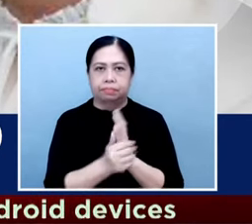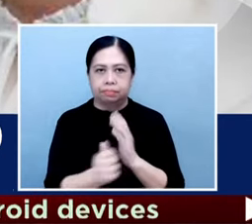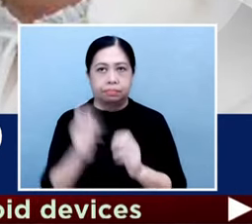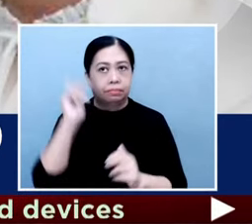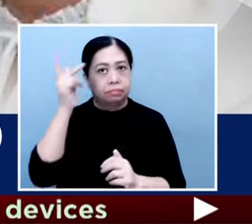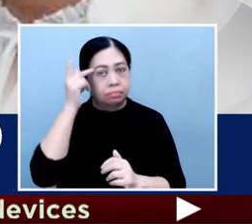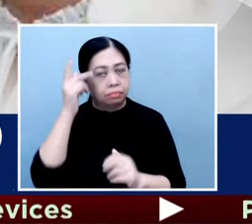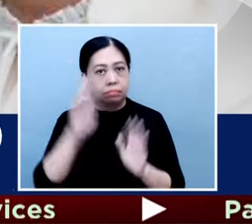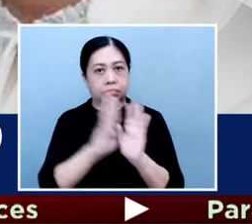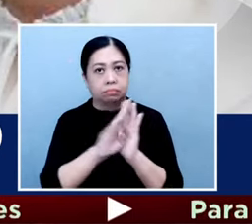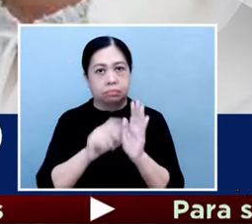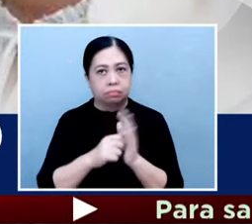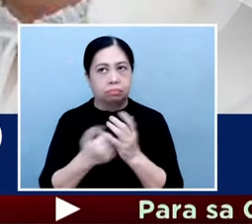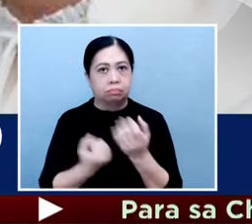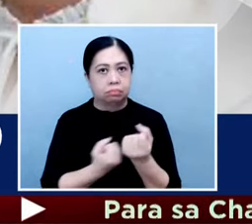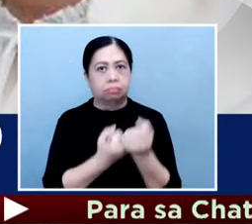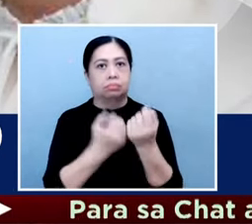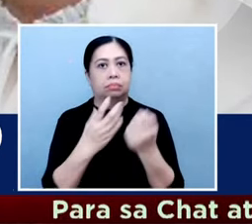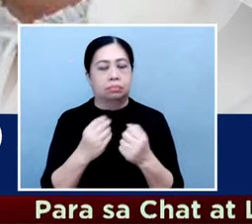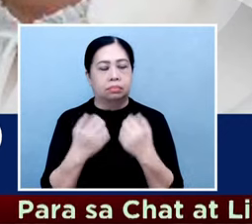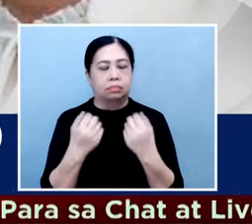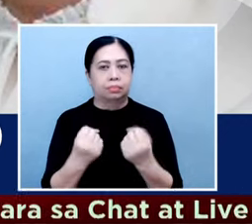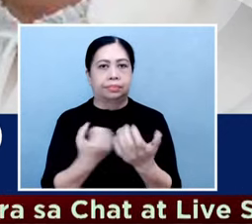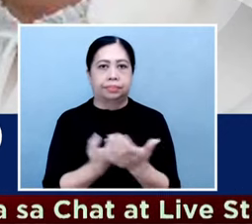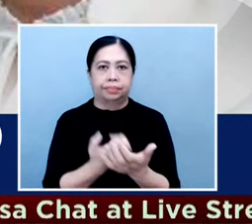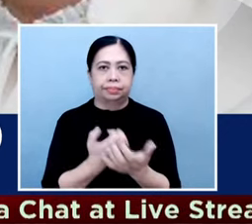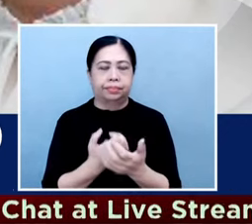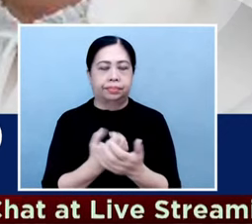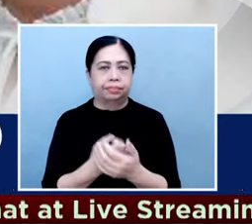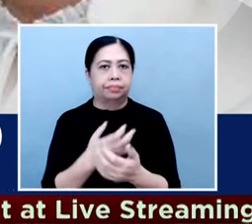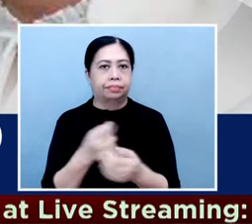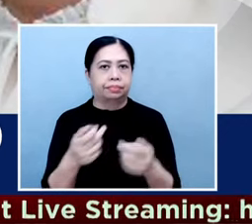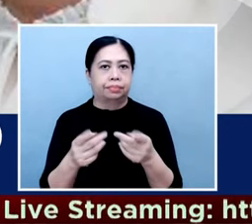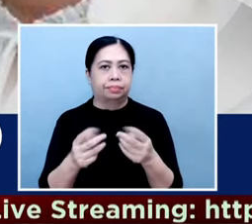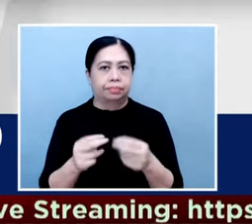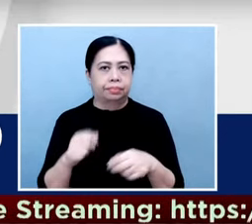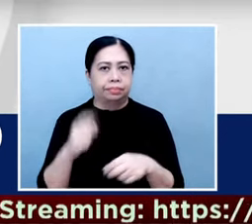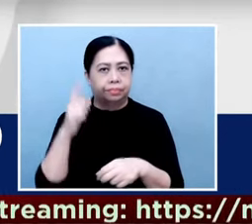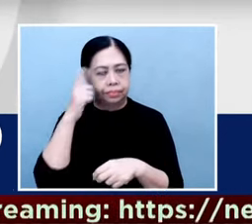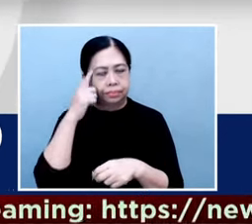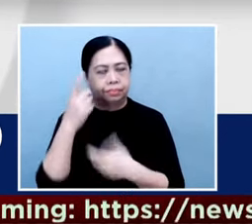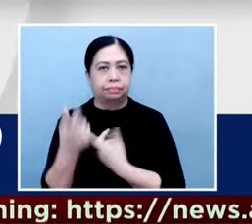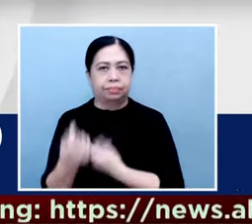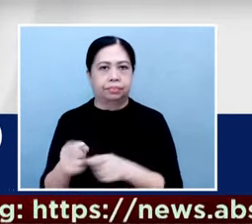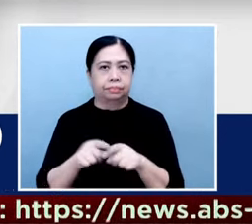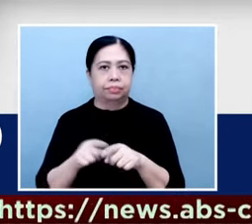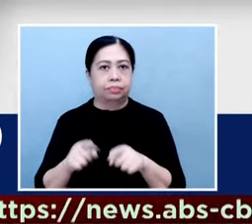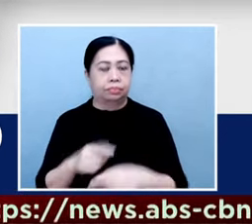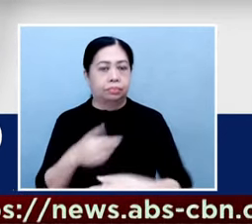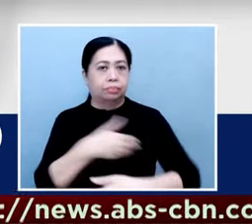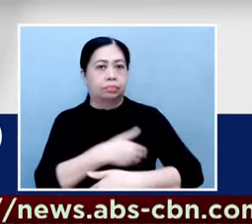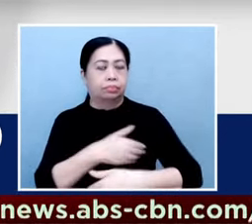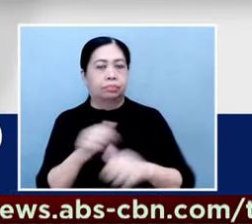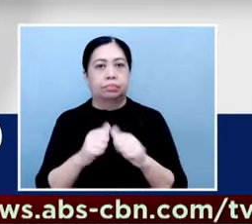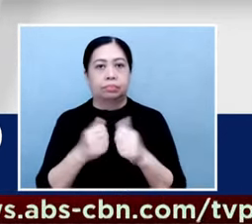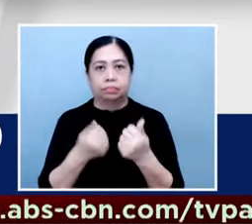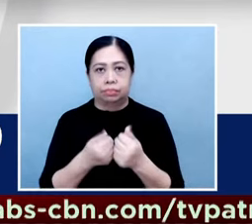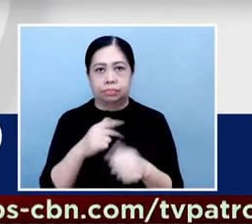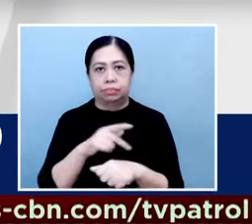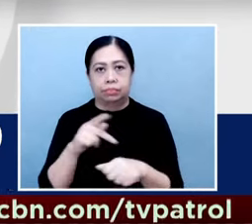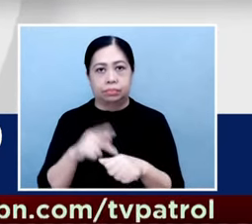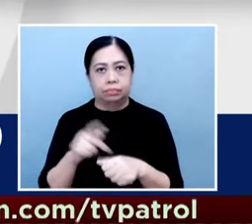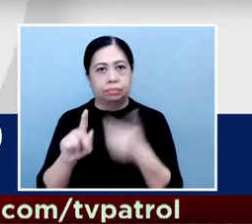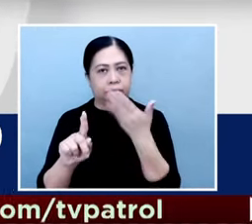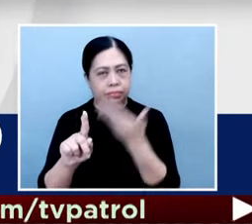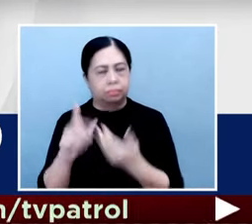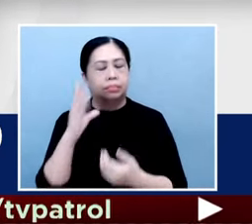backing para patibayin ang ekonomiya at fiscal position ng bansa. Tiwala rin ang Bankers Association of the Philippines sa karanasan